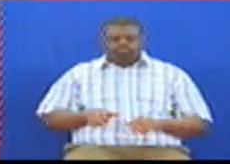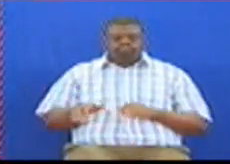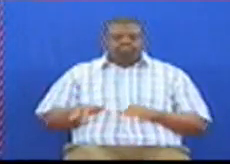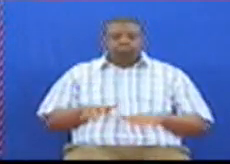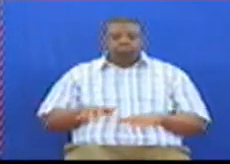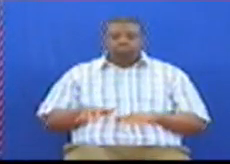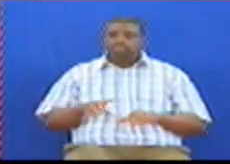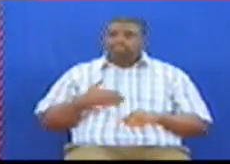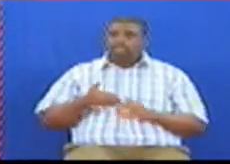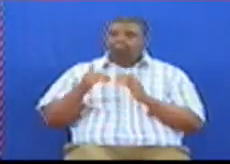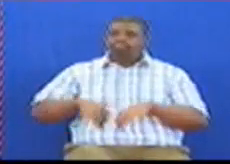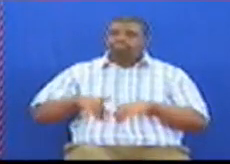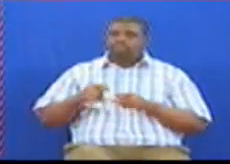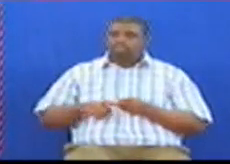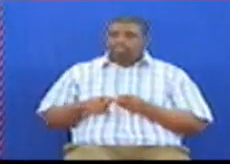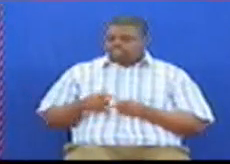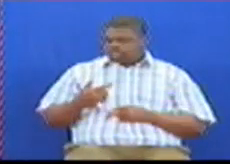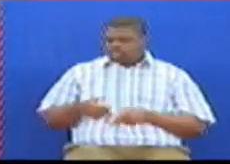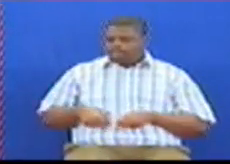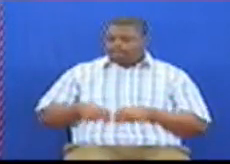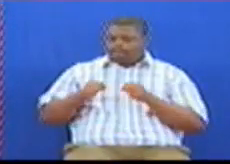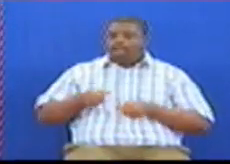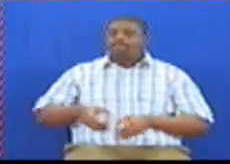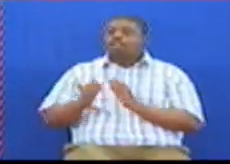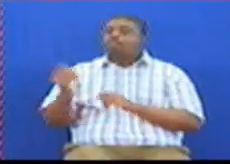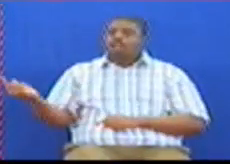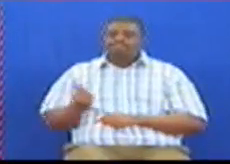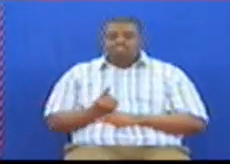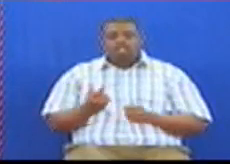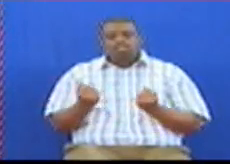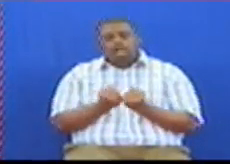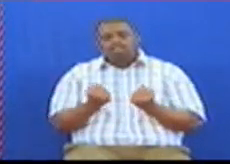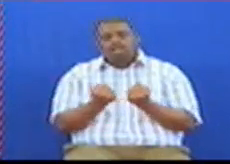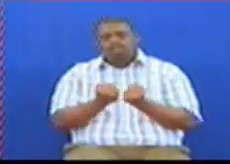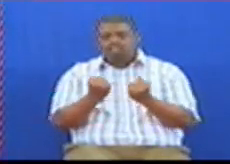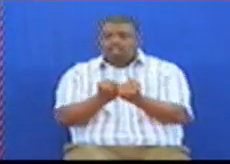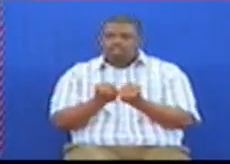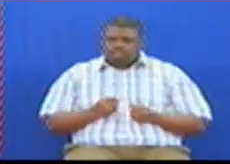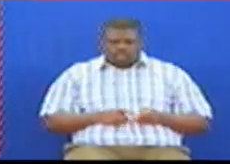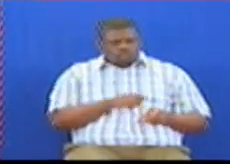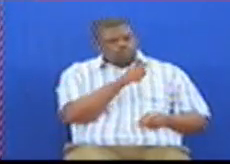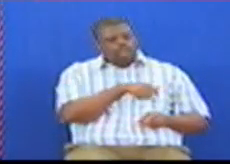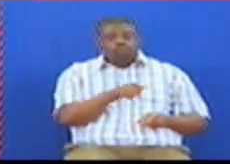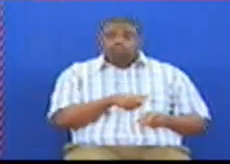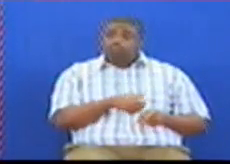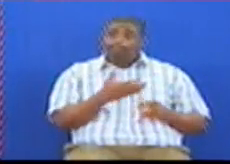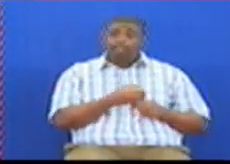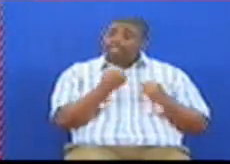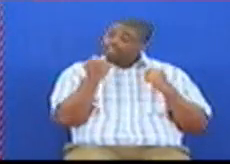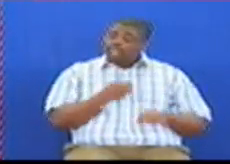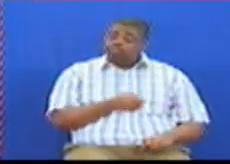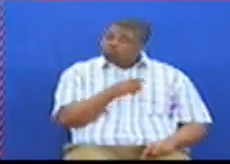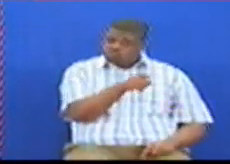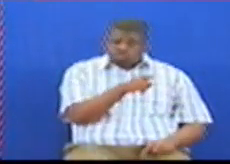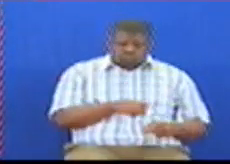kuanguka, mpaka TANROADS wamekuja pale kwa ajili ya kulitengeneza. Wananchi wamepata tabu sana makaburi yamekwenda na maji, lakini pia kijiji